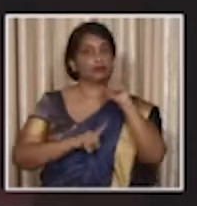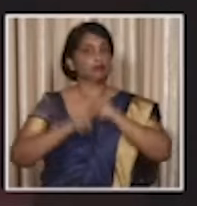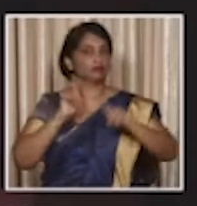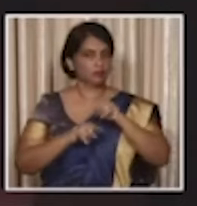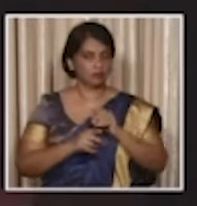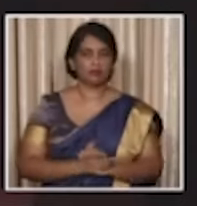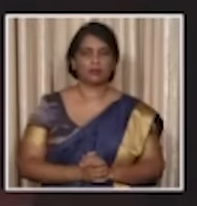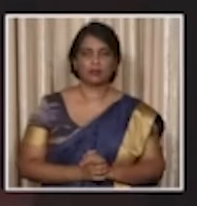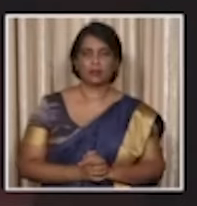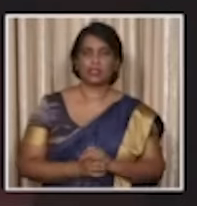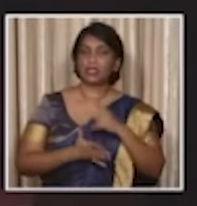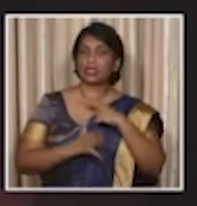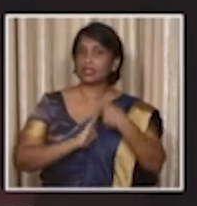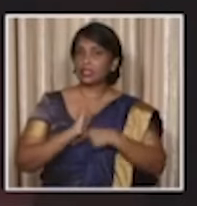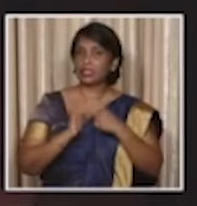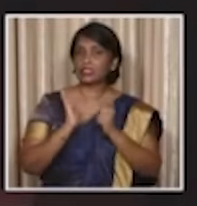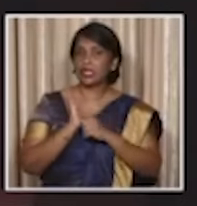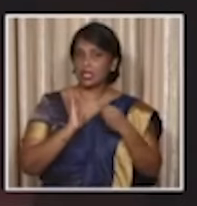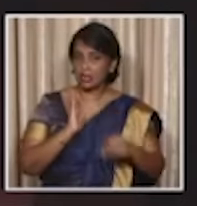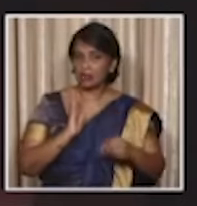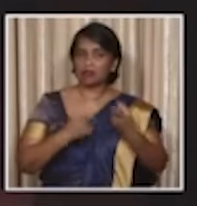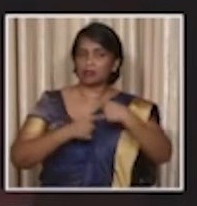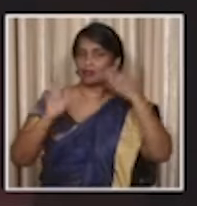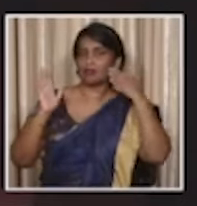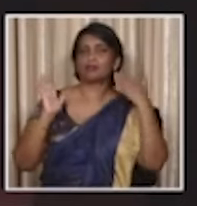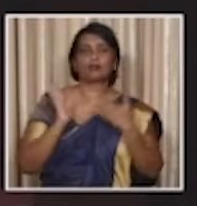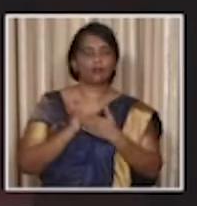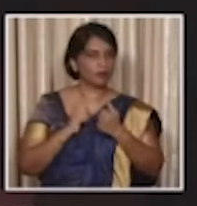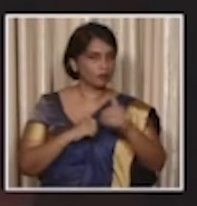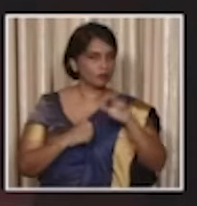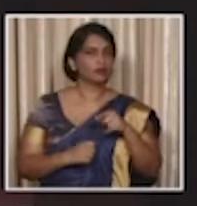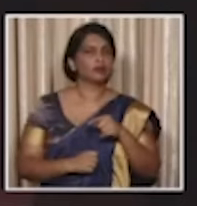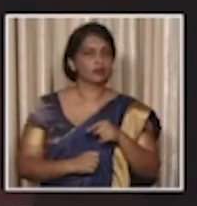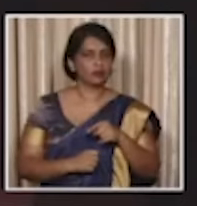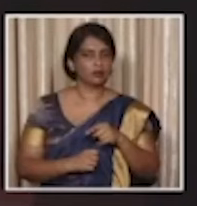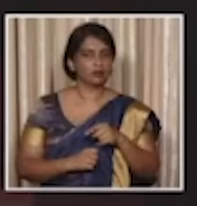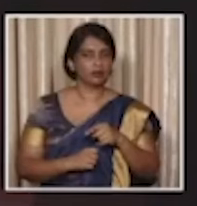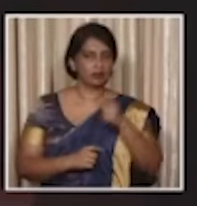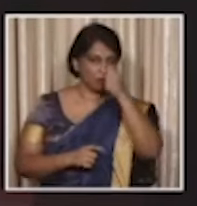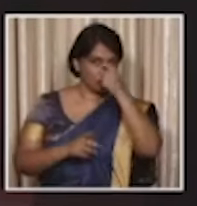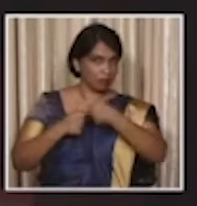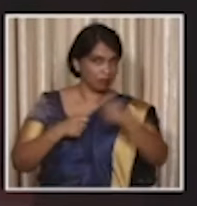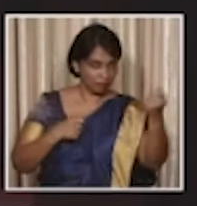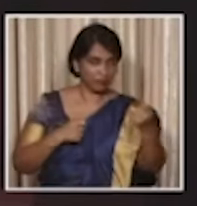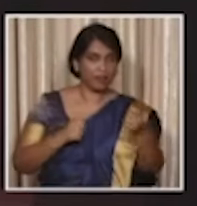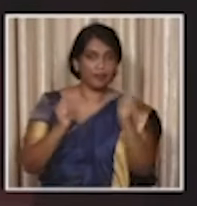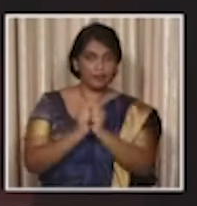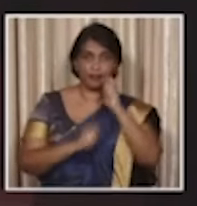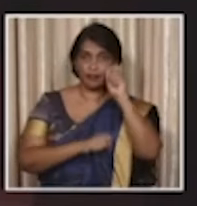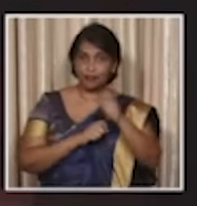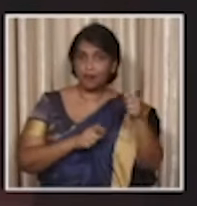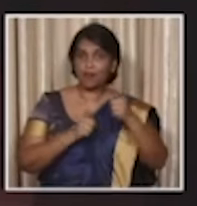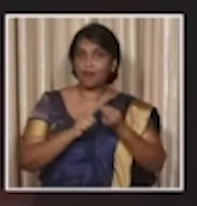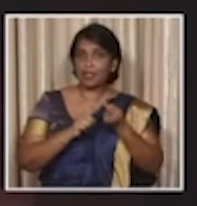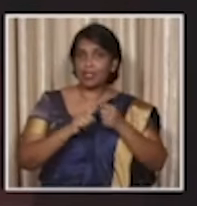කරා. දේශීය ණය ප්‍රතිව්‍යුහගතකරණය කරනකොට පික් පොකට් ගැහුවේ වැඩ කරන ජනතාවගේ